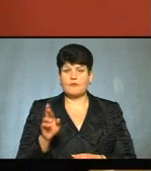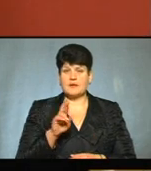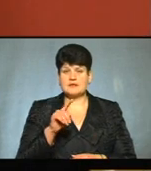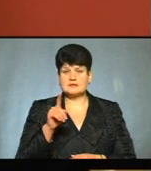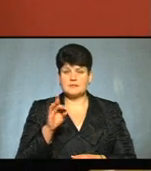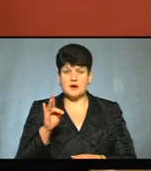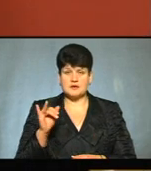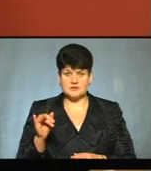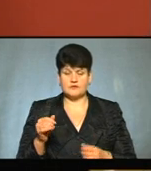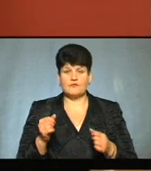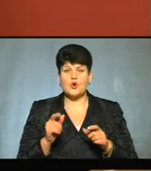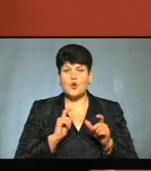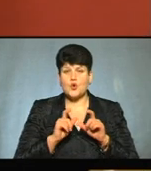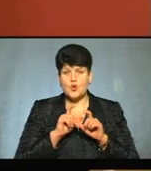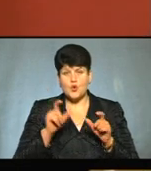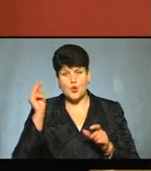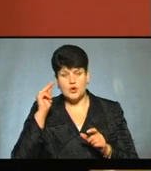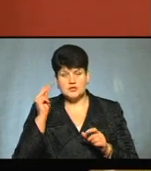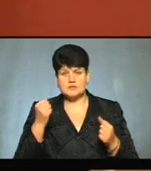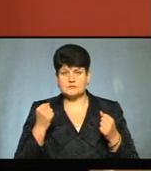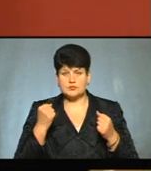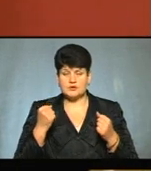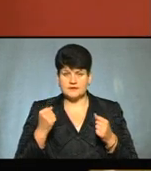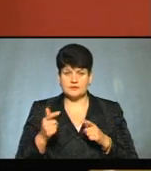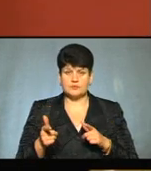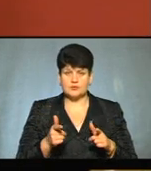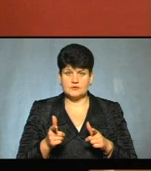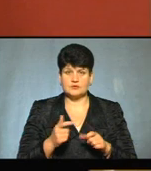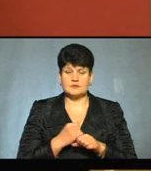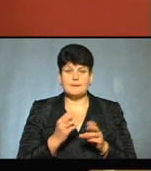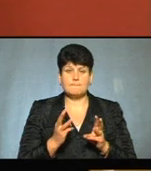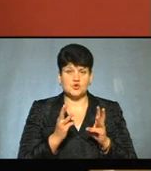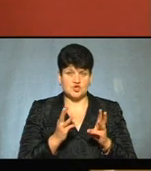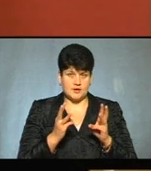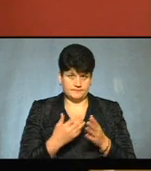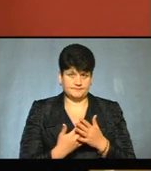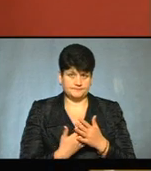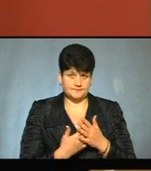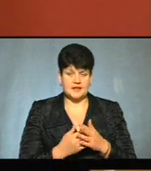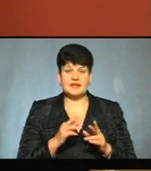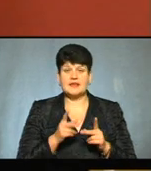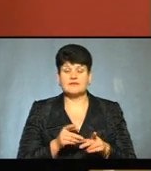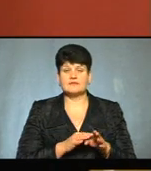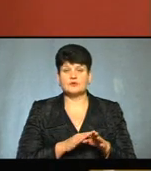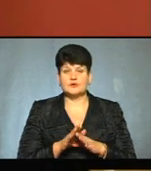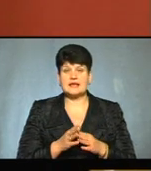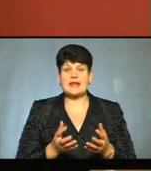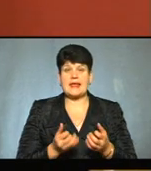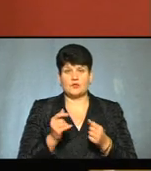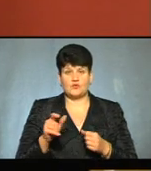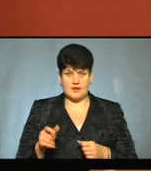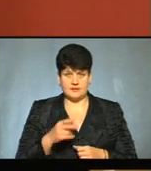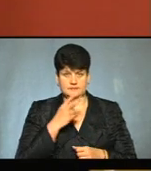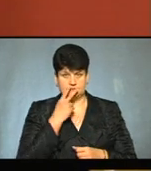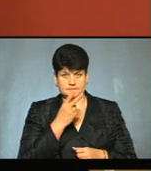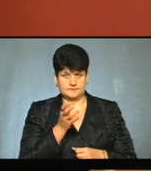п'ятницю в Збаражі в коледжі спортивно-військової та фізичної підготовки змоделювали пожежу. Як з нею справилися курсанти та самі рятувальники,